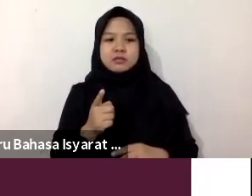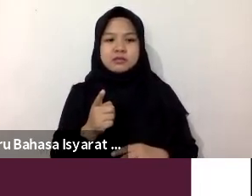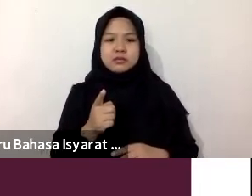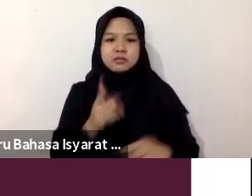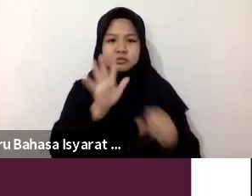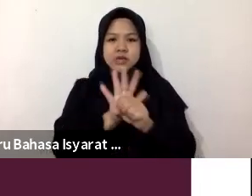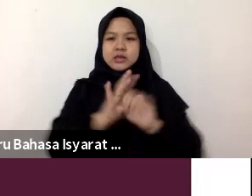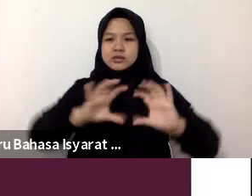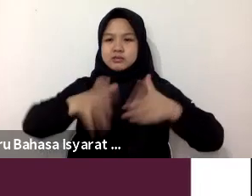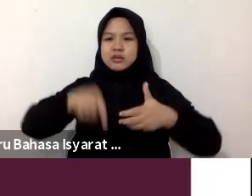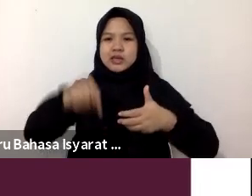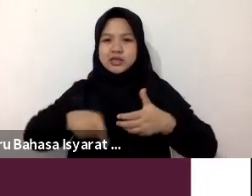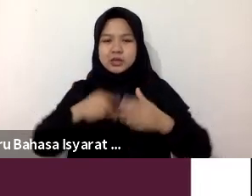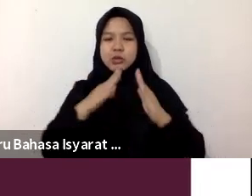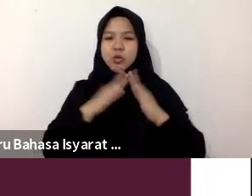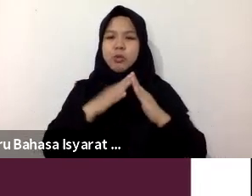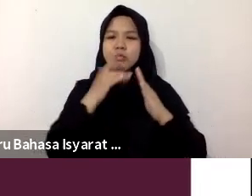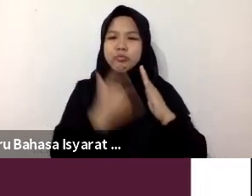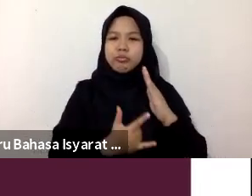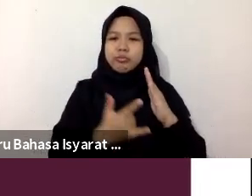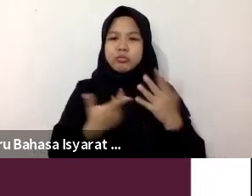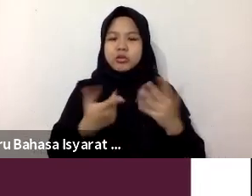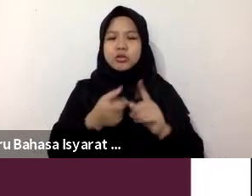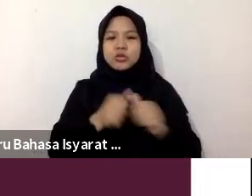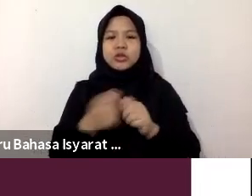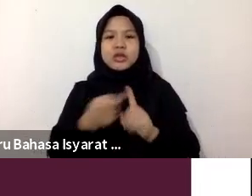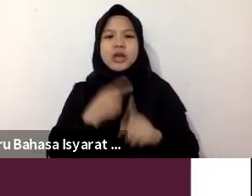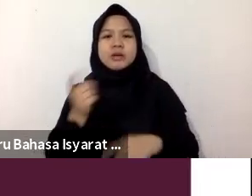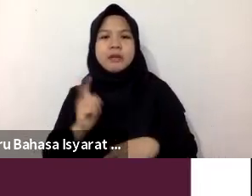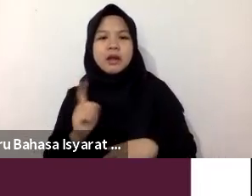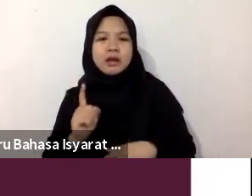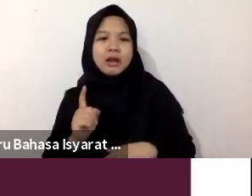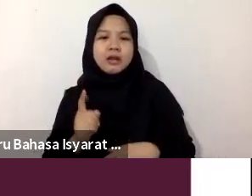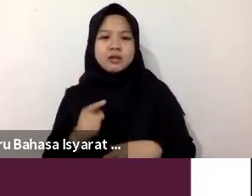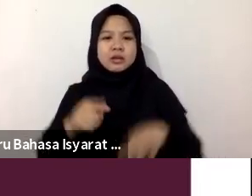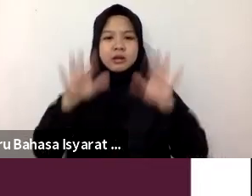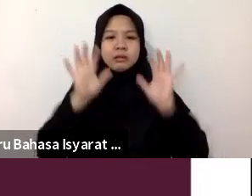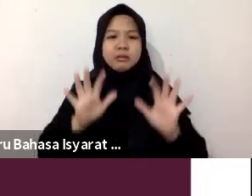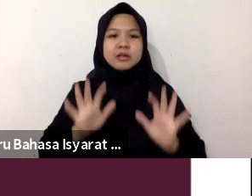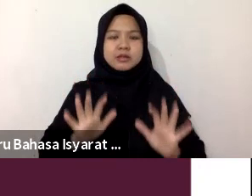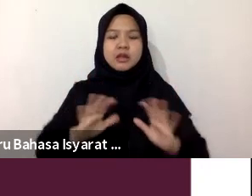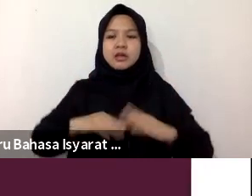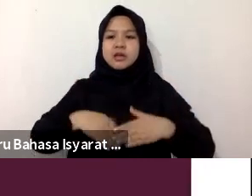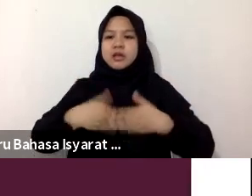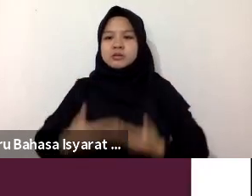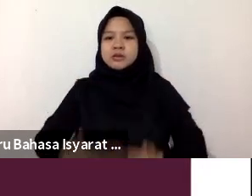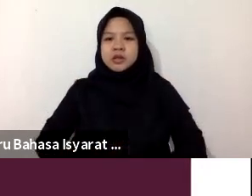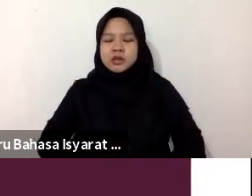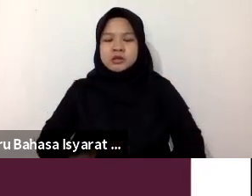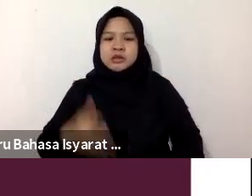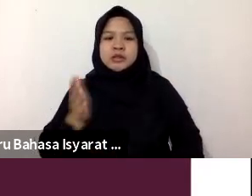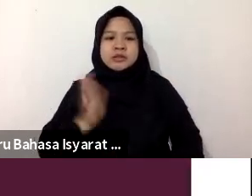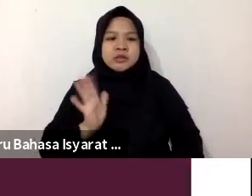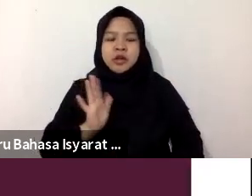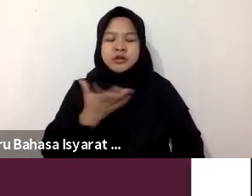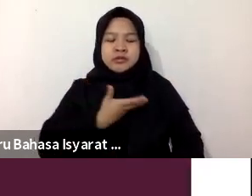pandemi ini kan jadi diam di rumah ya. Aduh dari mana gitu. Jadi banyak terjadi kehamilan yang tidak diinginkan